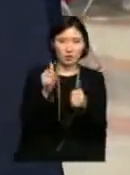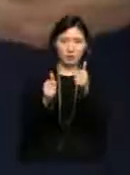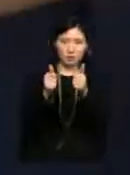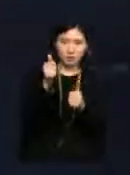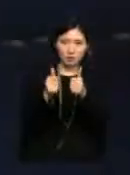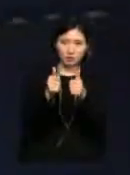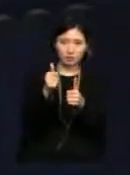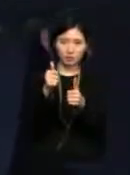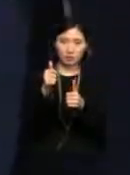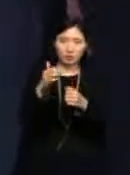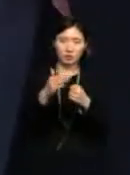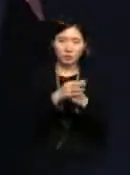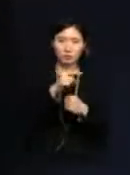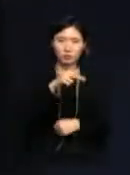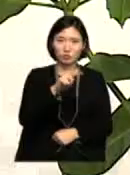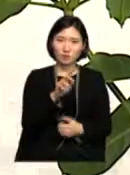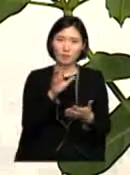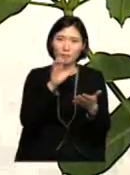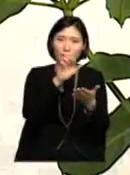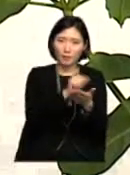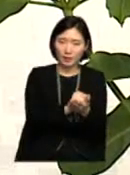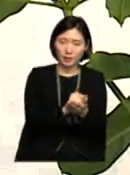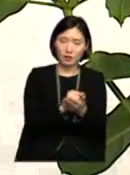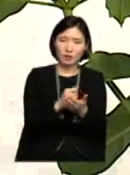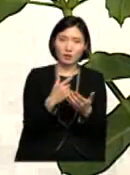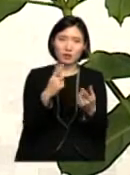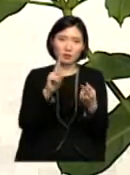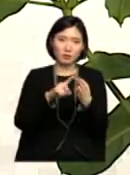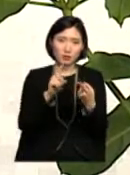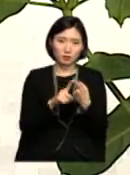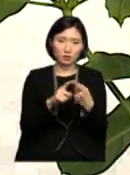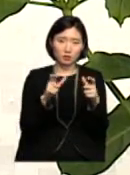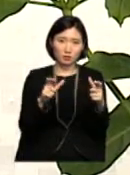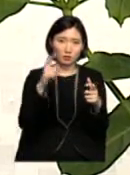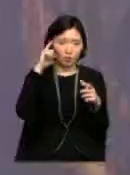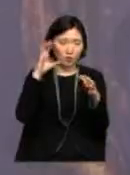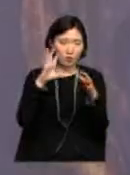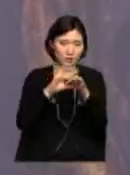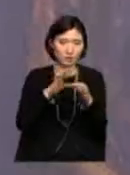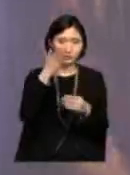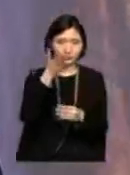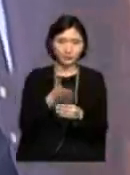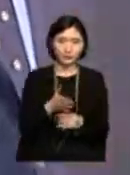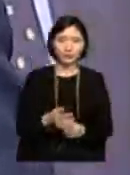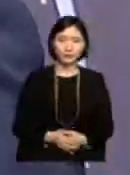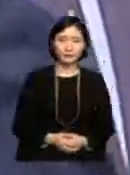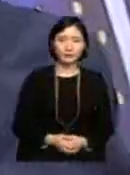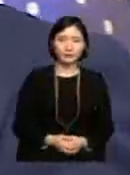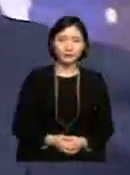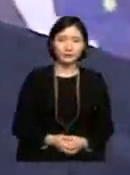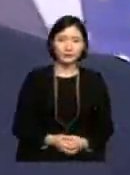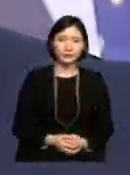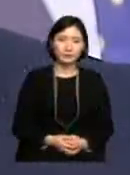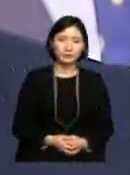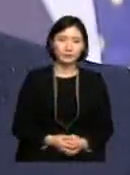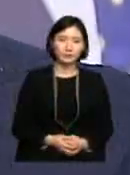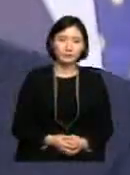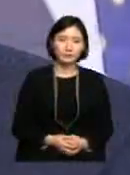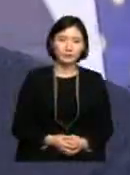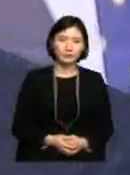만큼 수성과 탈환을 둔 경쟁이 지역 최대 관심사로 떠오르고 있습니다. 딜라이브 서울경기 케이블TV 김동훈입니다.